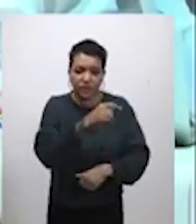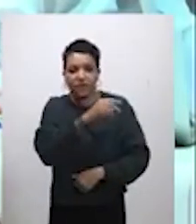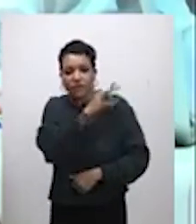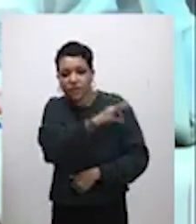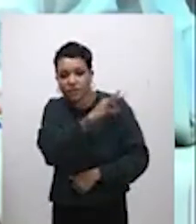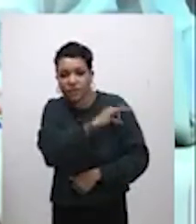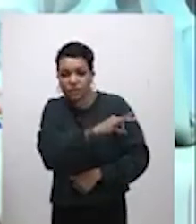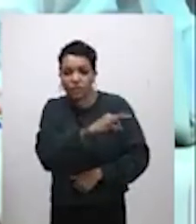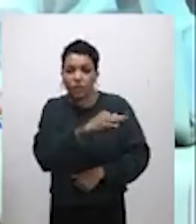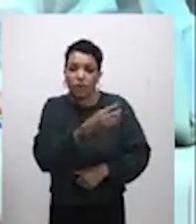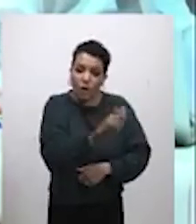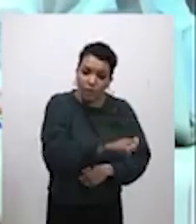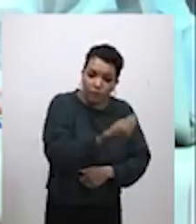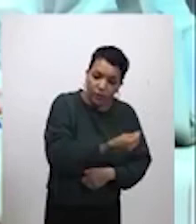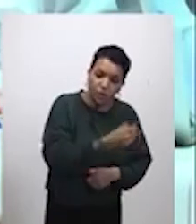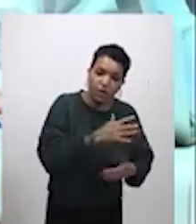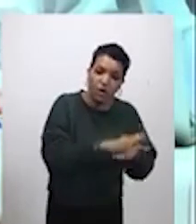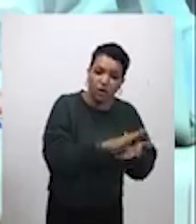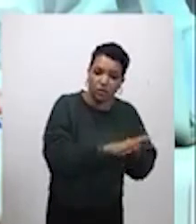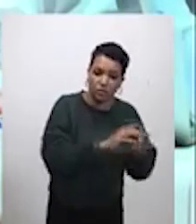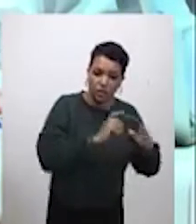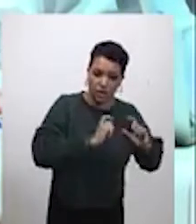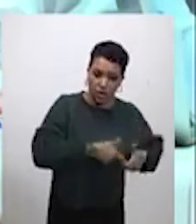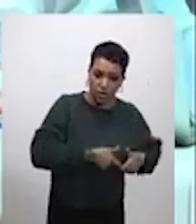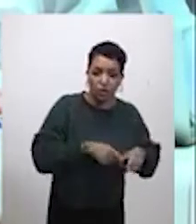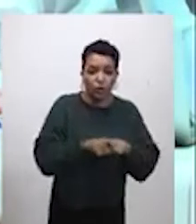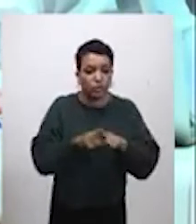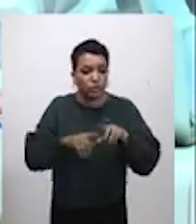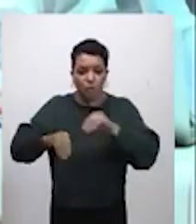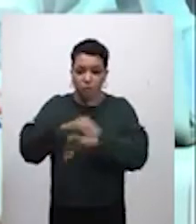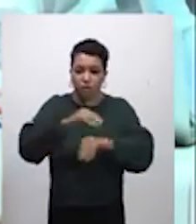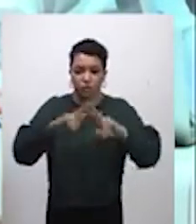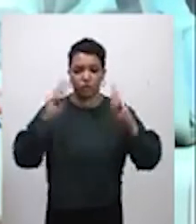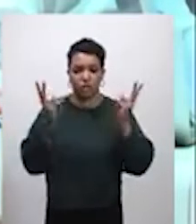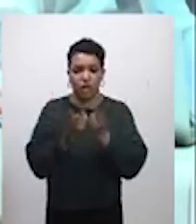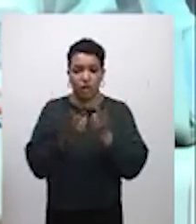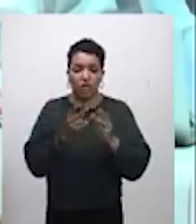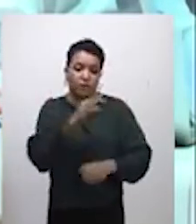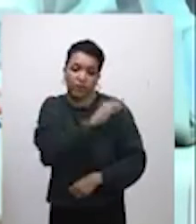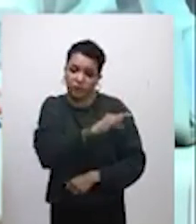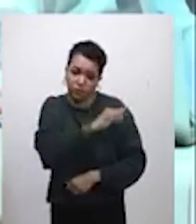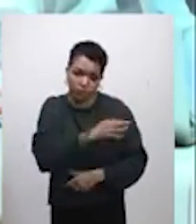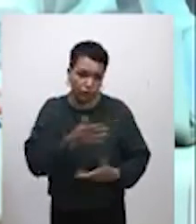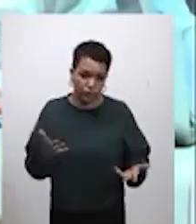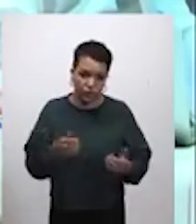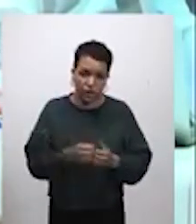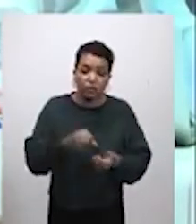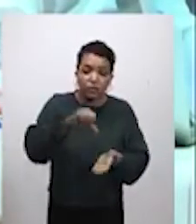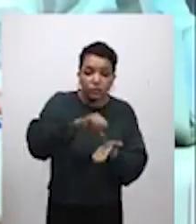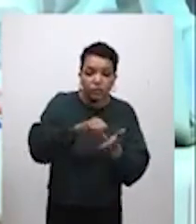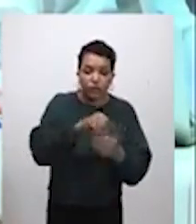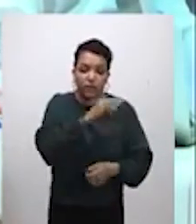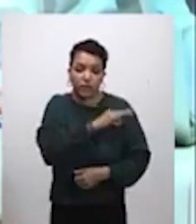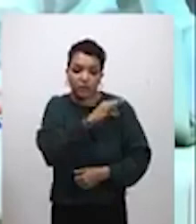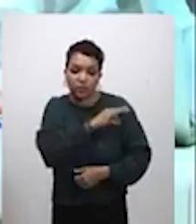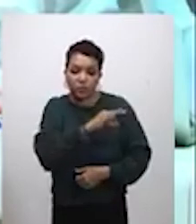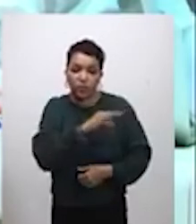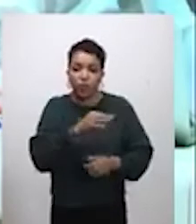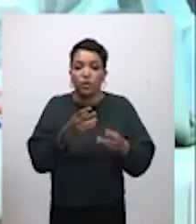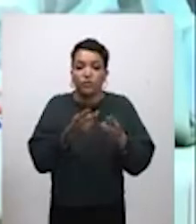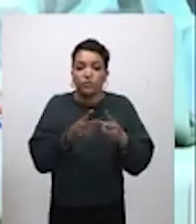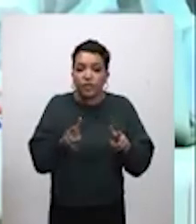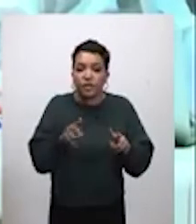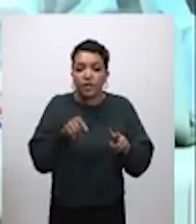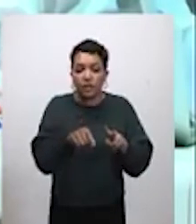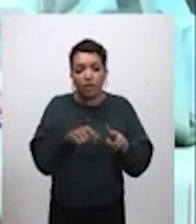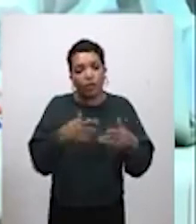non seulement pour les enfants d'âge scolaire, mais pour la population générale, pour ce qui concerne la vaccination. D'ailleurs, ces centres de vaccination municipaux nous ont